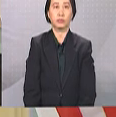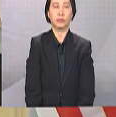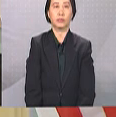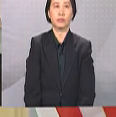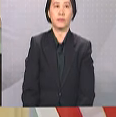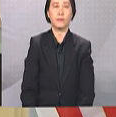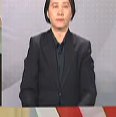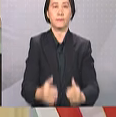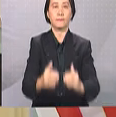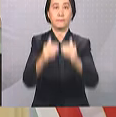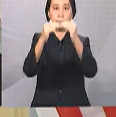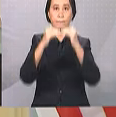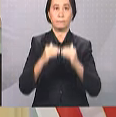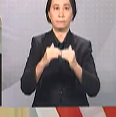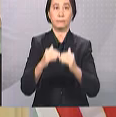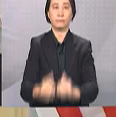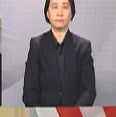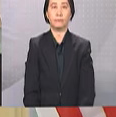Seterusnya,